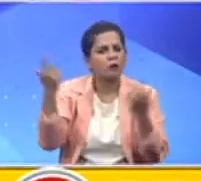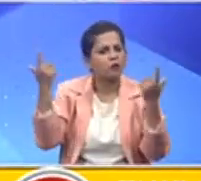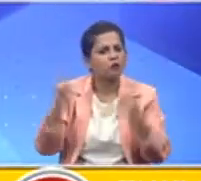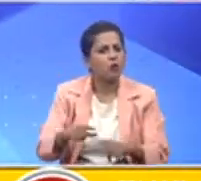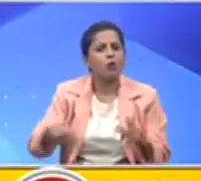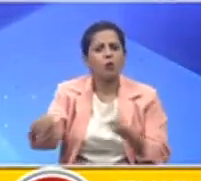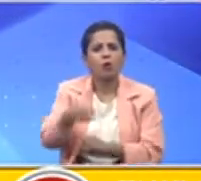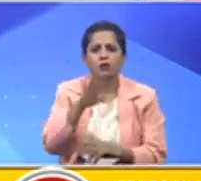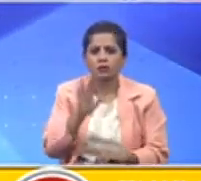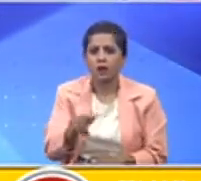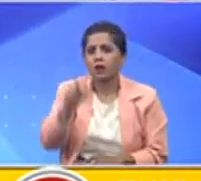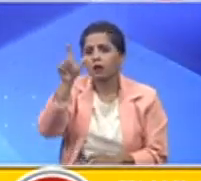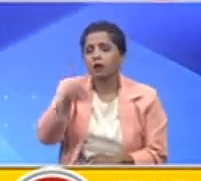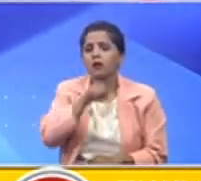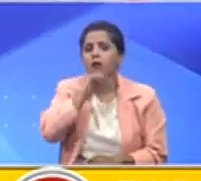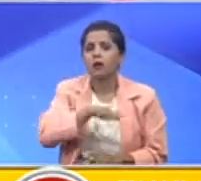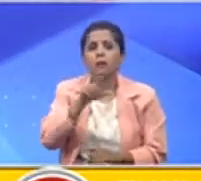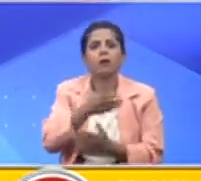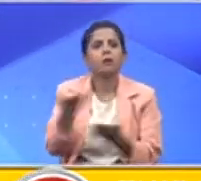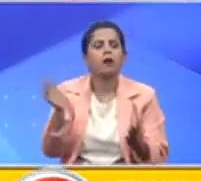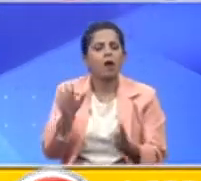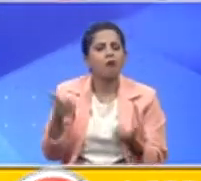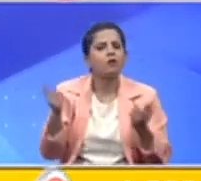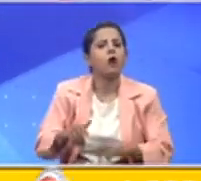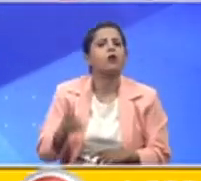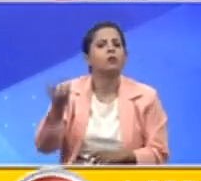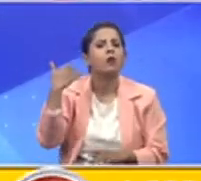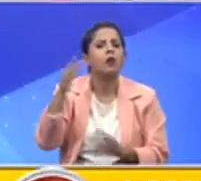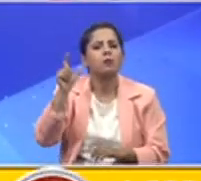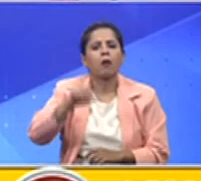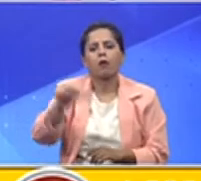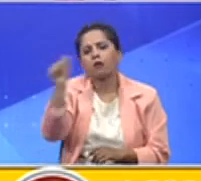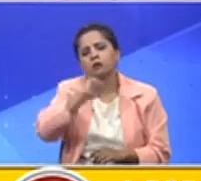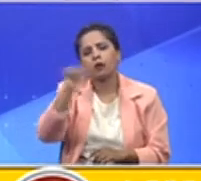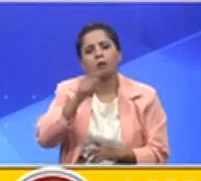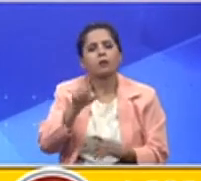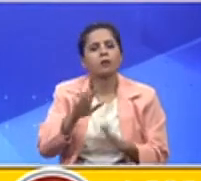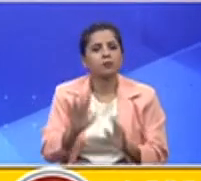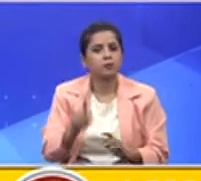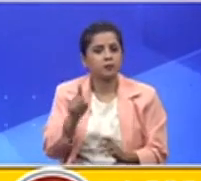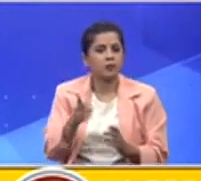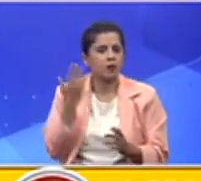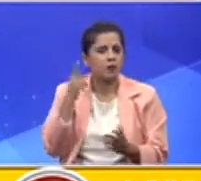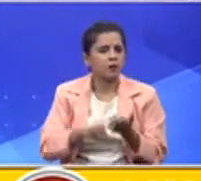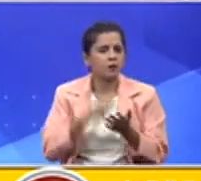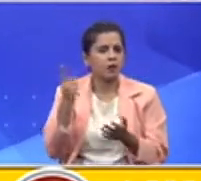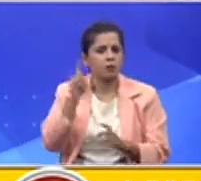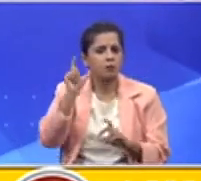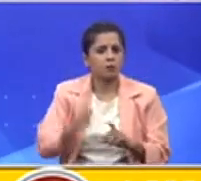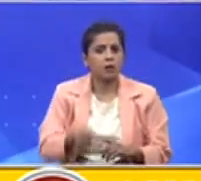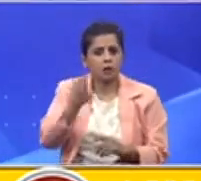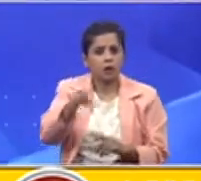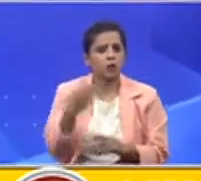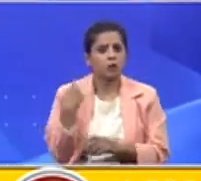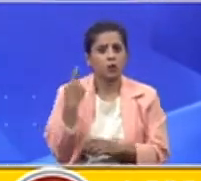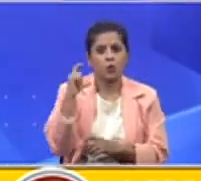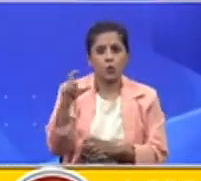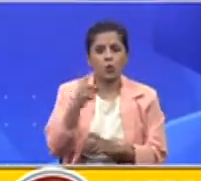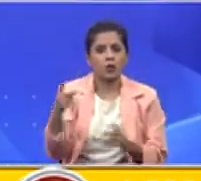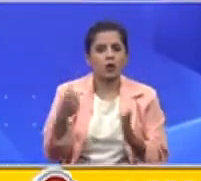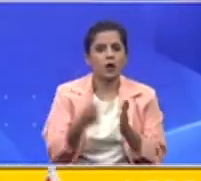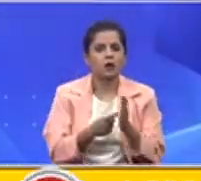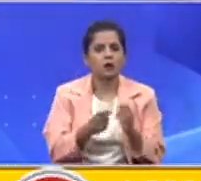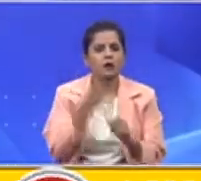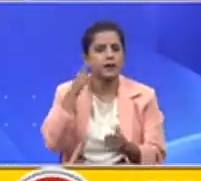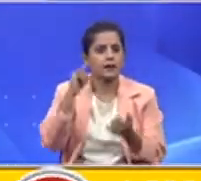यहां के युवाओं को हो रहा था एक पूरवर नेशनल प्लेयर और कोच रईस